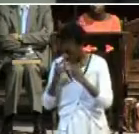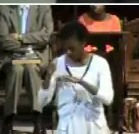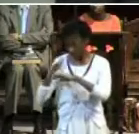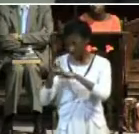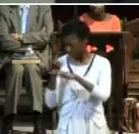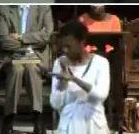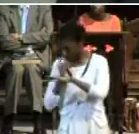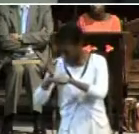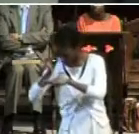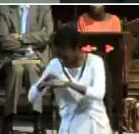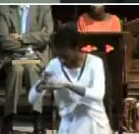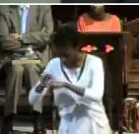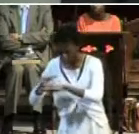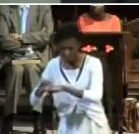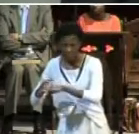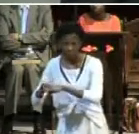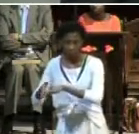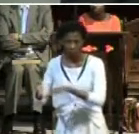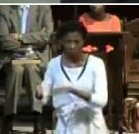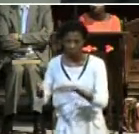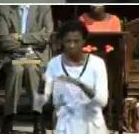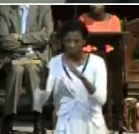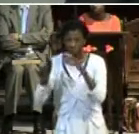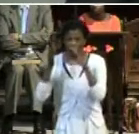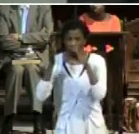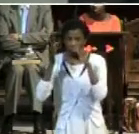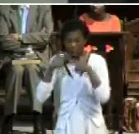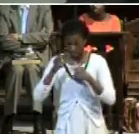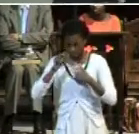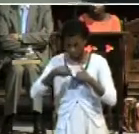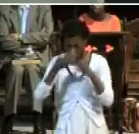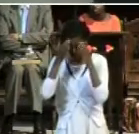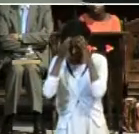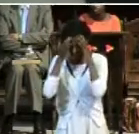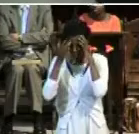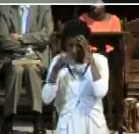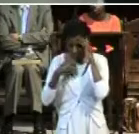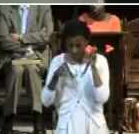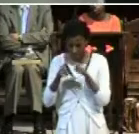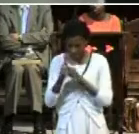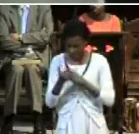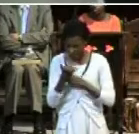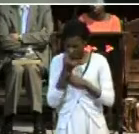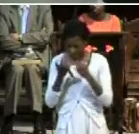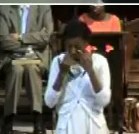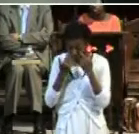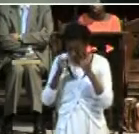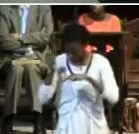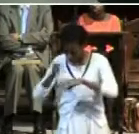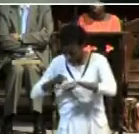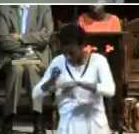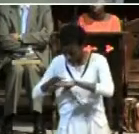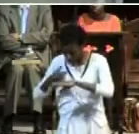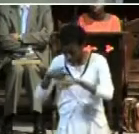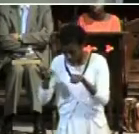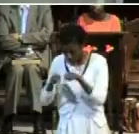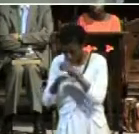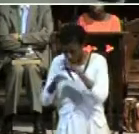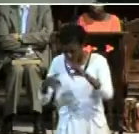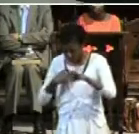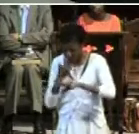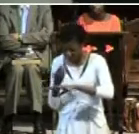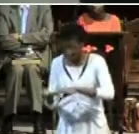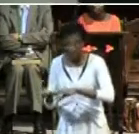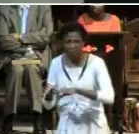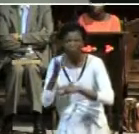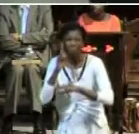avec effroi, elle se rend compte qu'elle commet une faute impardonnable. Elle est en train de salir. Parce que quand vous...